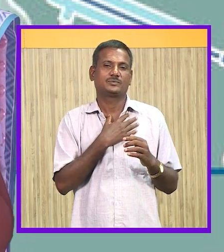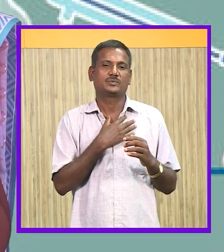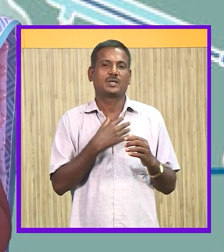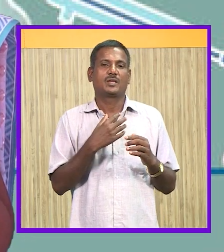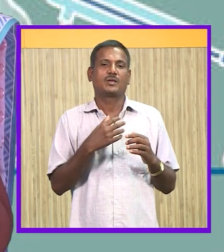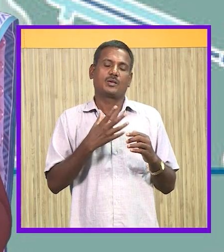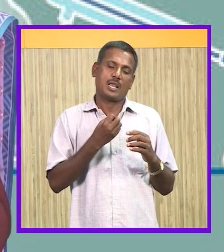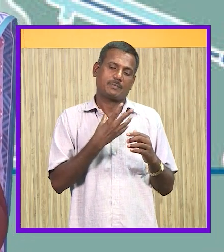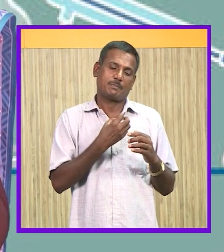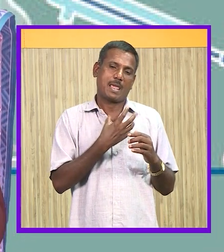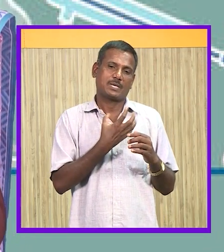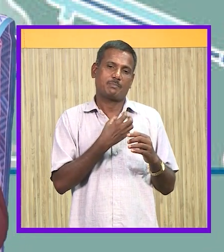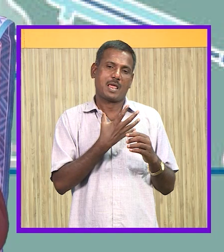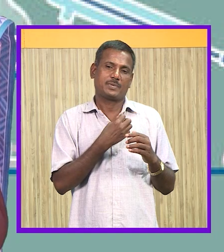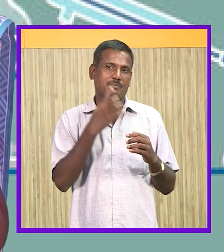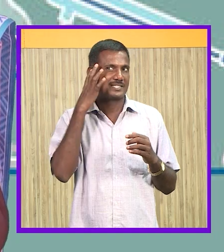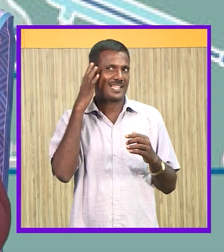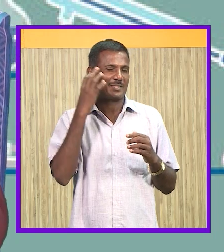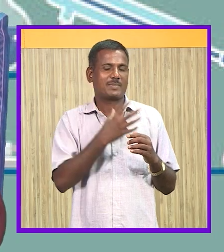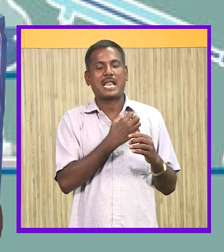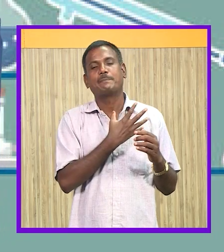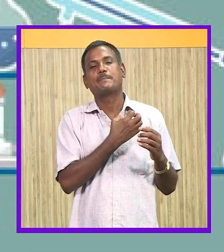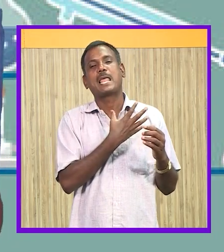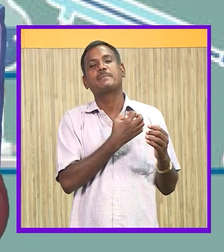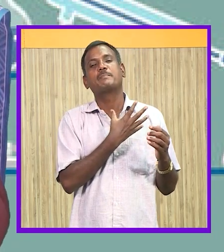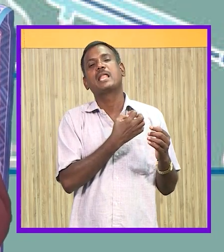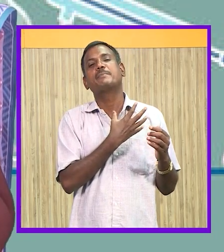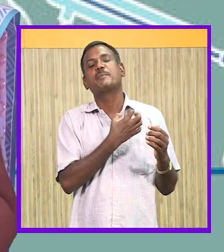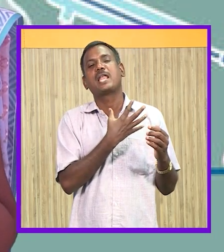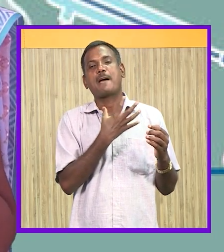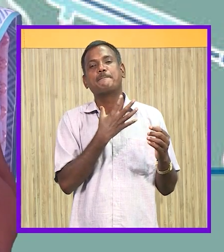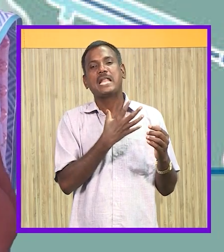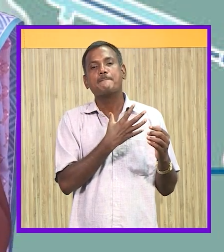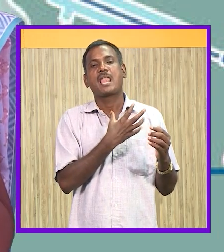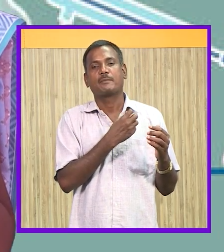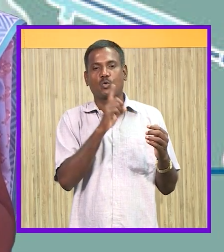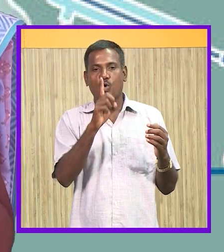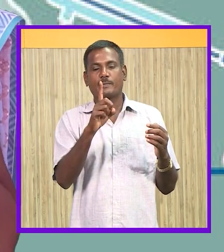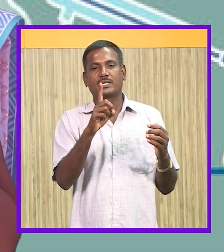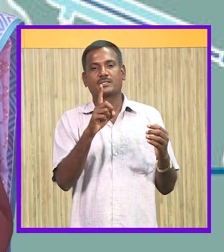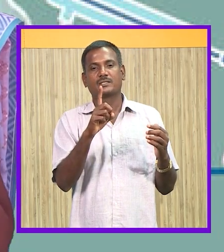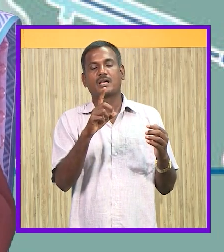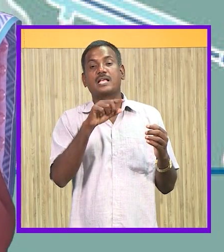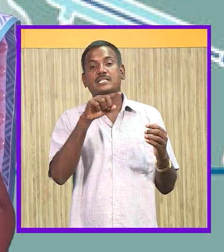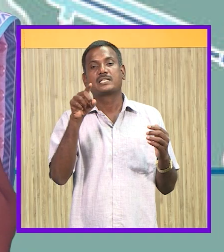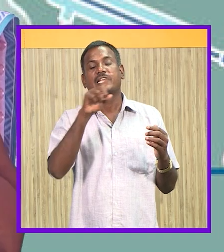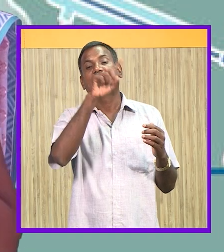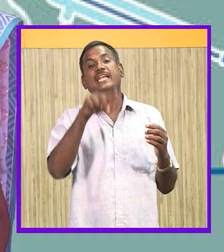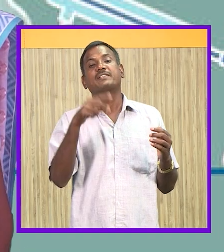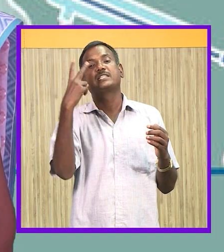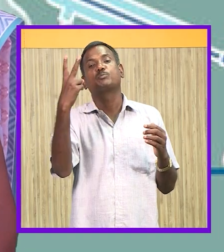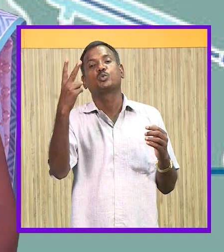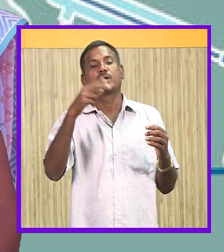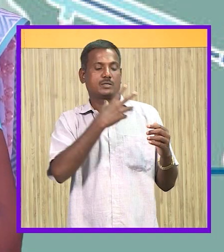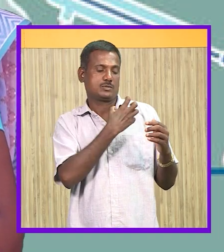இதயம் வந்து என்ன செய்யுது, லப் டப் லப் டப்னு என்ன செய்யுது, துடிக்குது இல்லையா? இந்த துடிப்பானது ஒரு நிமிடத்திற்கு சராசரியாக